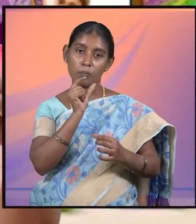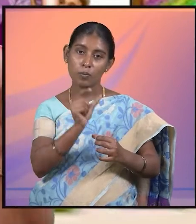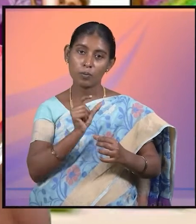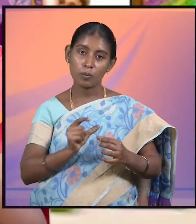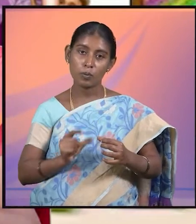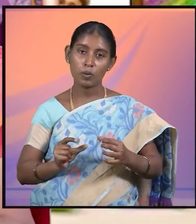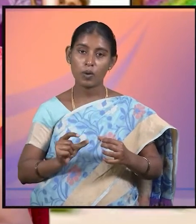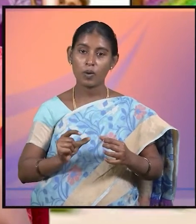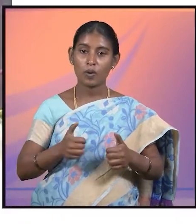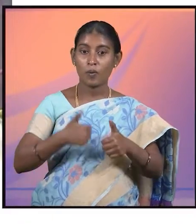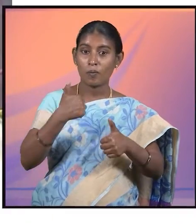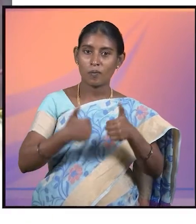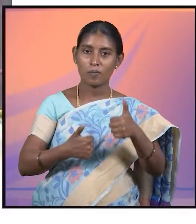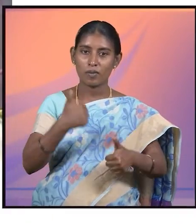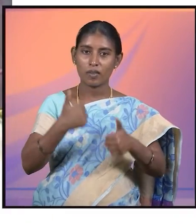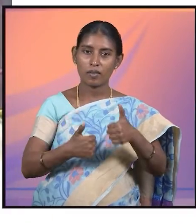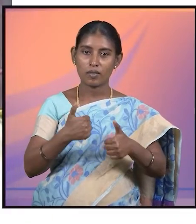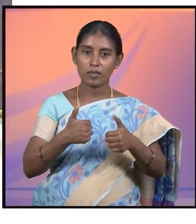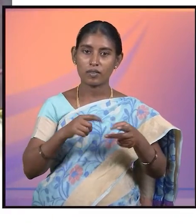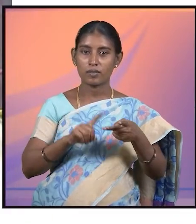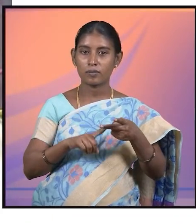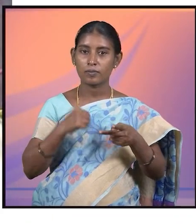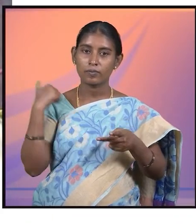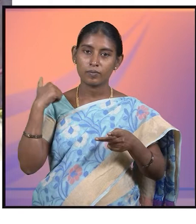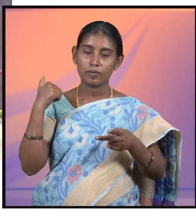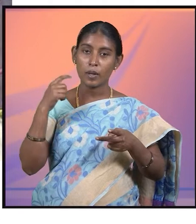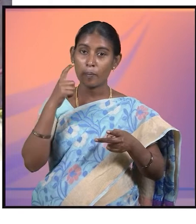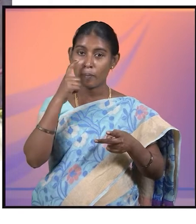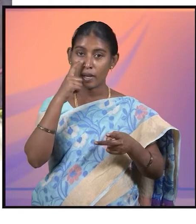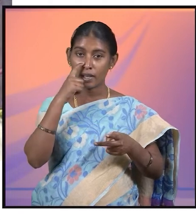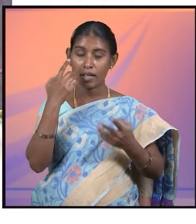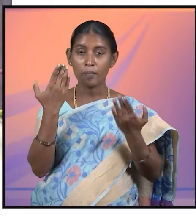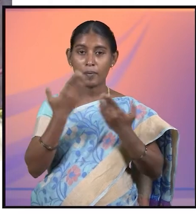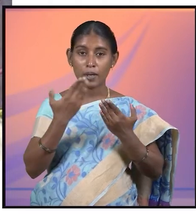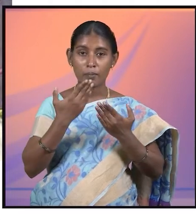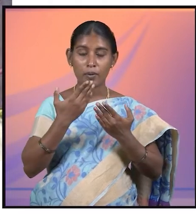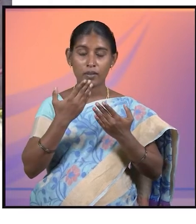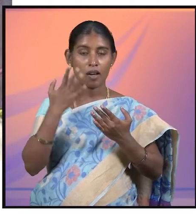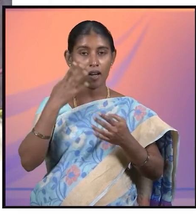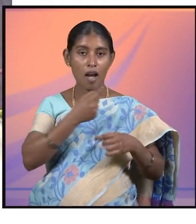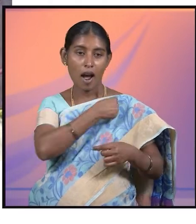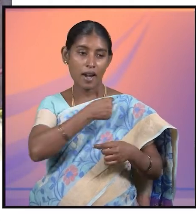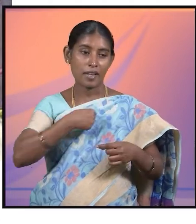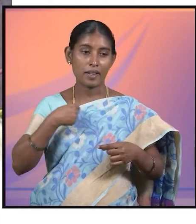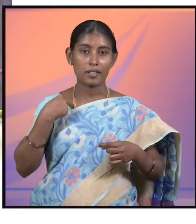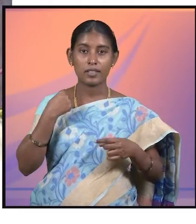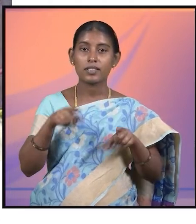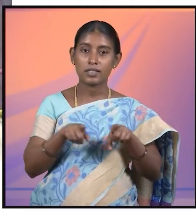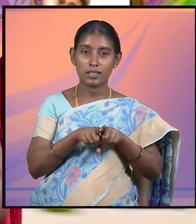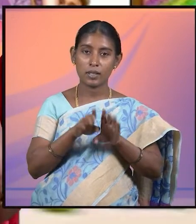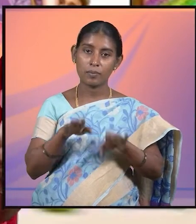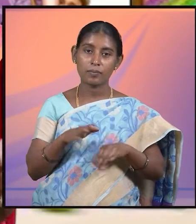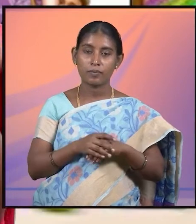சொற்போரில் வித்தகம் காட்டிய காக்கி வாசக்னவியும் பெண்களின் கல்வி முதிர்ச்சிக்கு அணிகலன்களாக